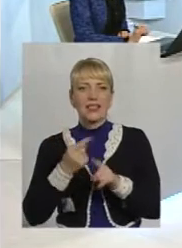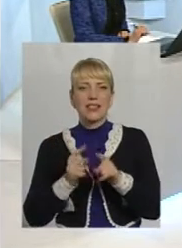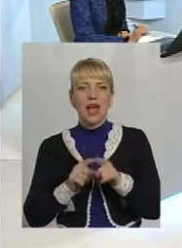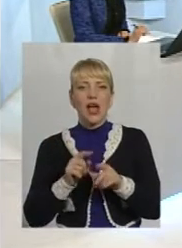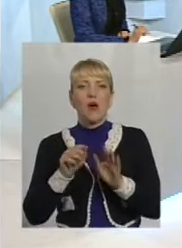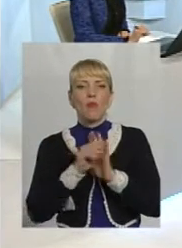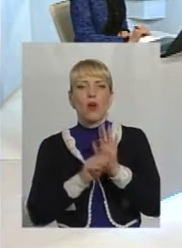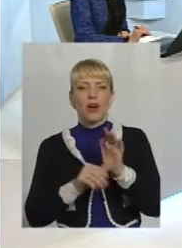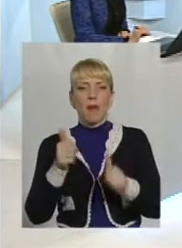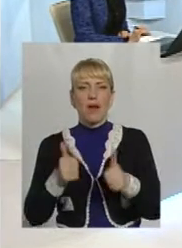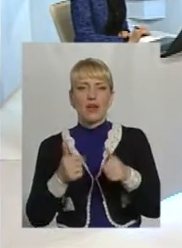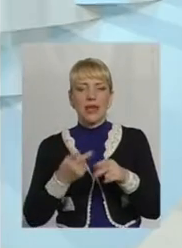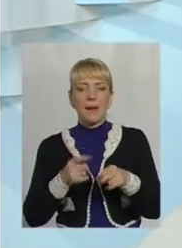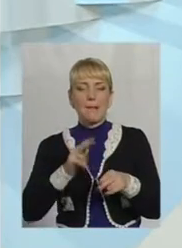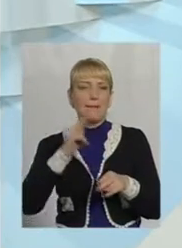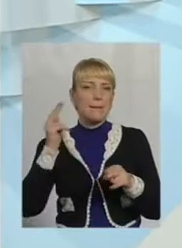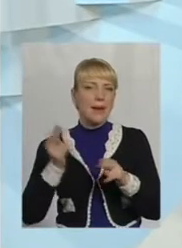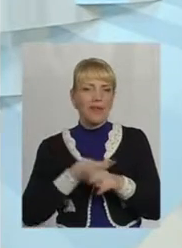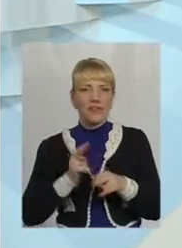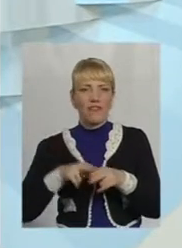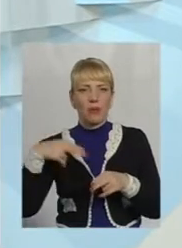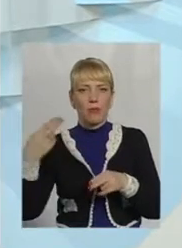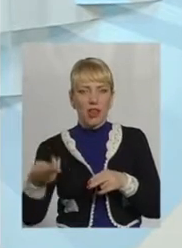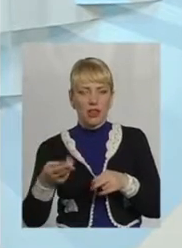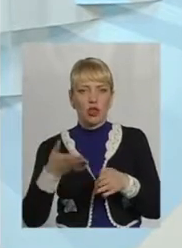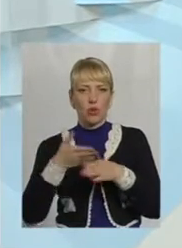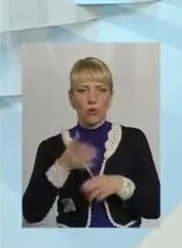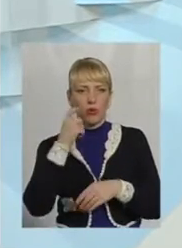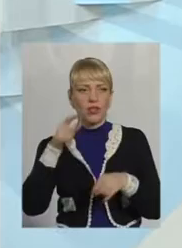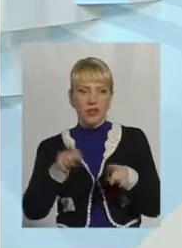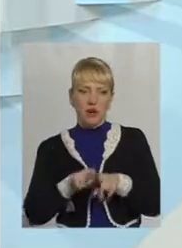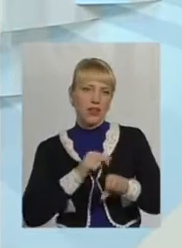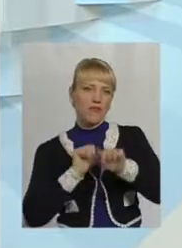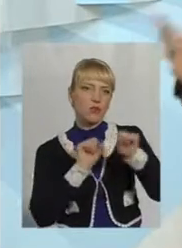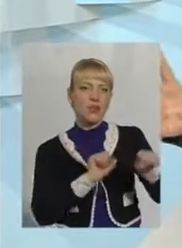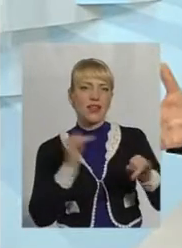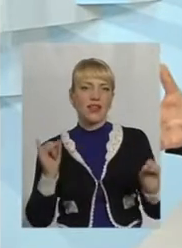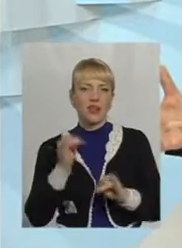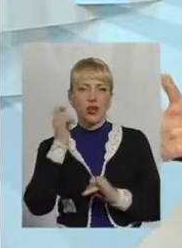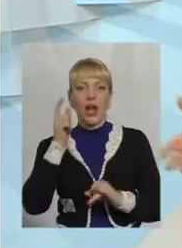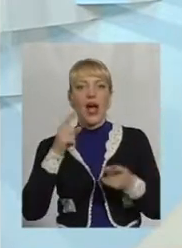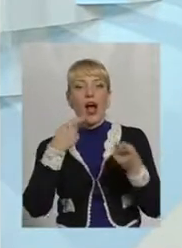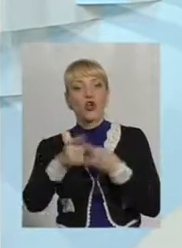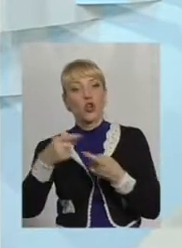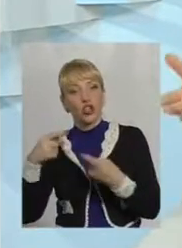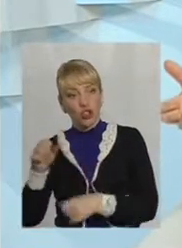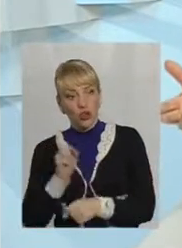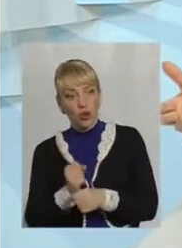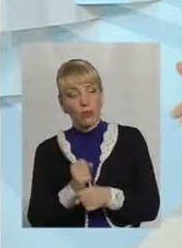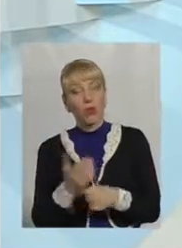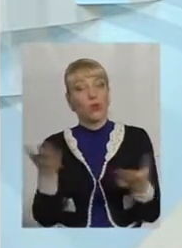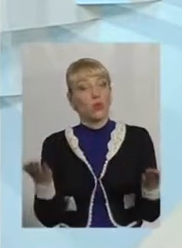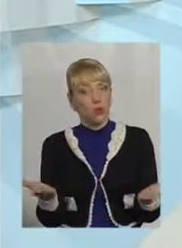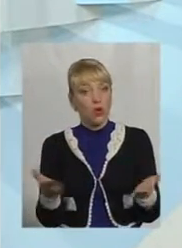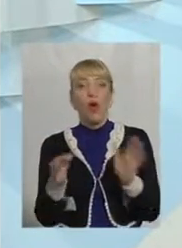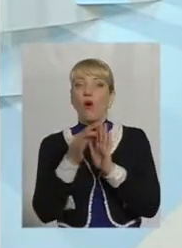тобто безвідплатна допомога Україні. Отак я відстоював інтереси України. А те, що інші робили, ну оцінюйте